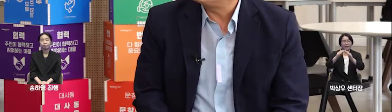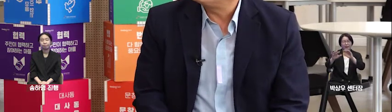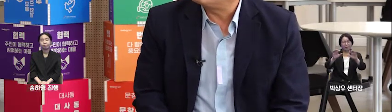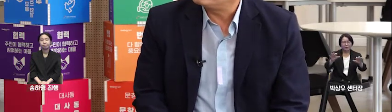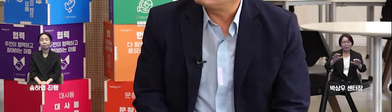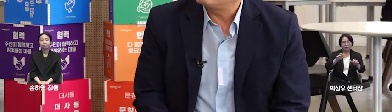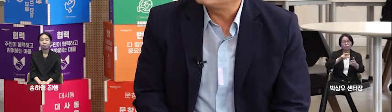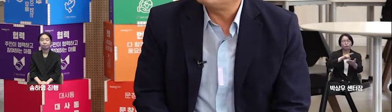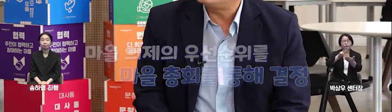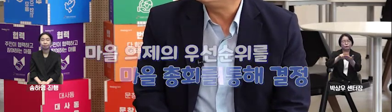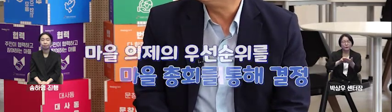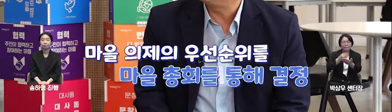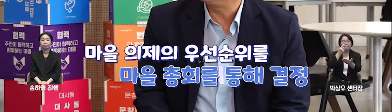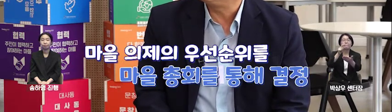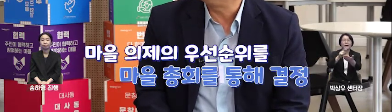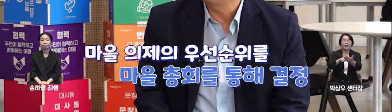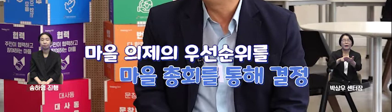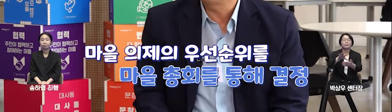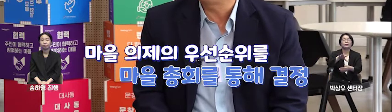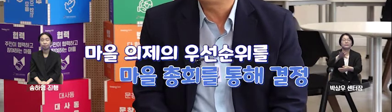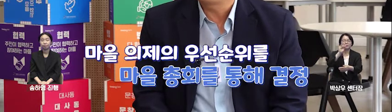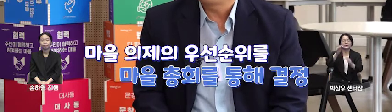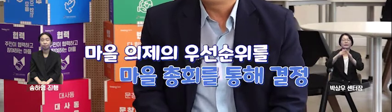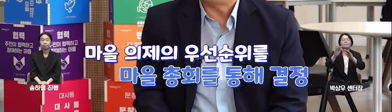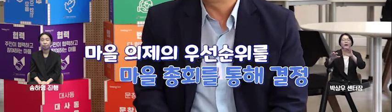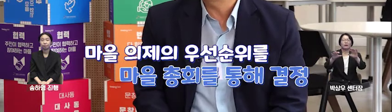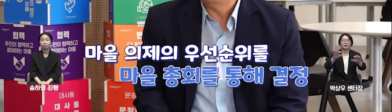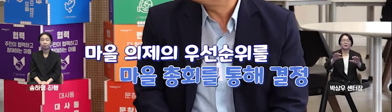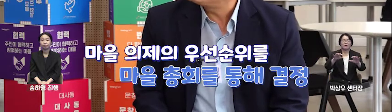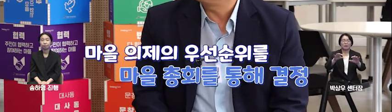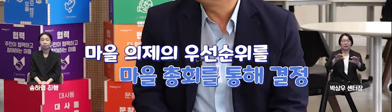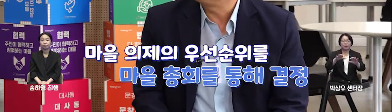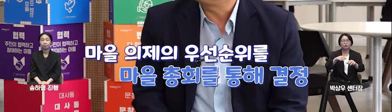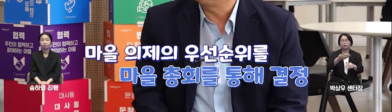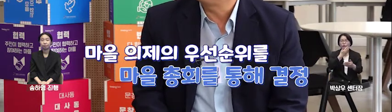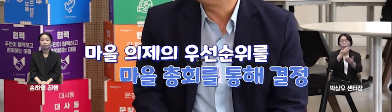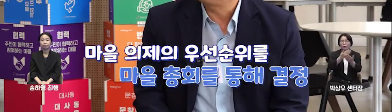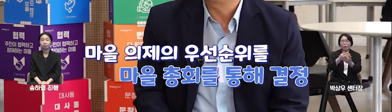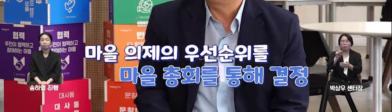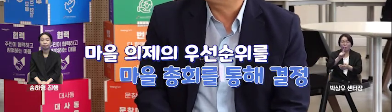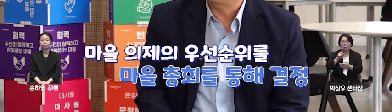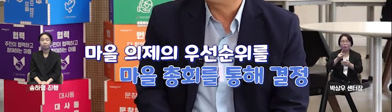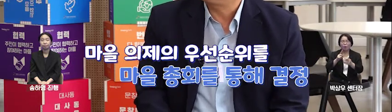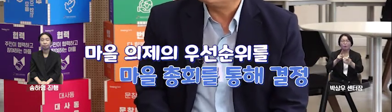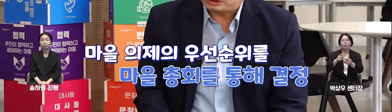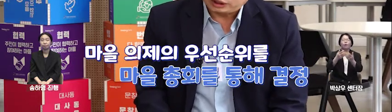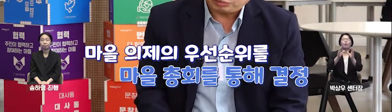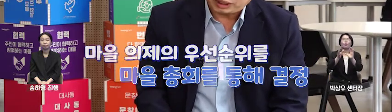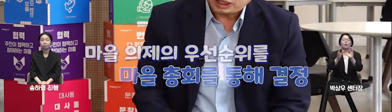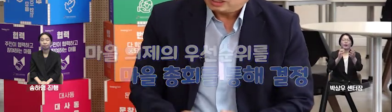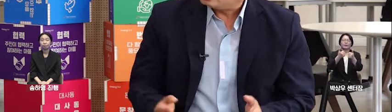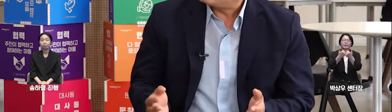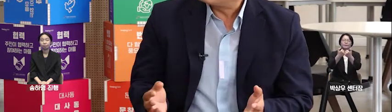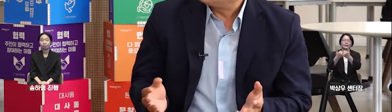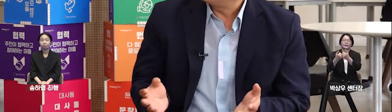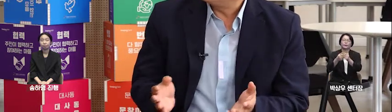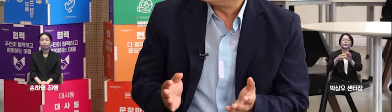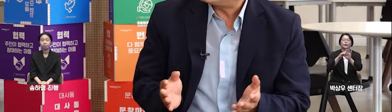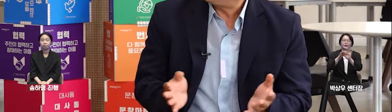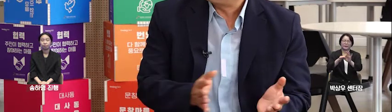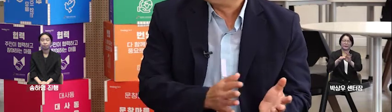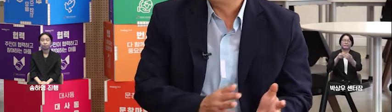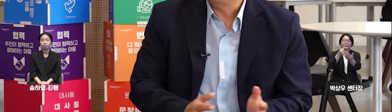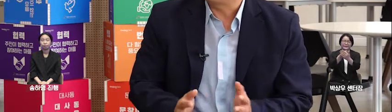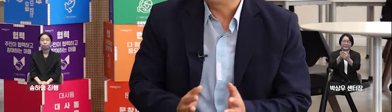또 개발하도록 하고 그 마을 의제의 우선순위를 마을 총회를 통해서 또 결정을 하도록 이렇게 하고 있습니다.